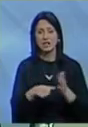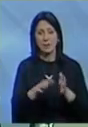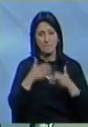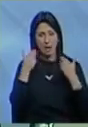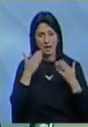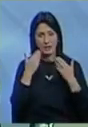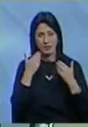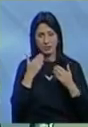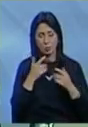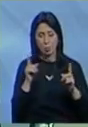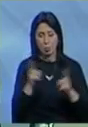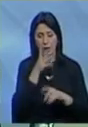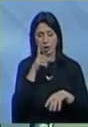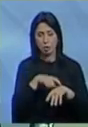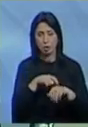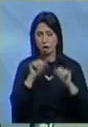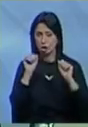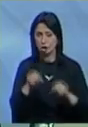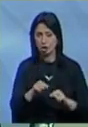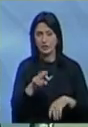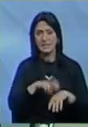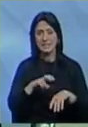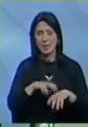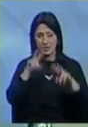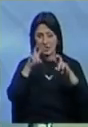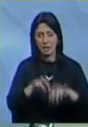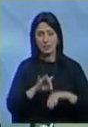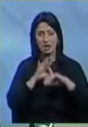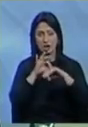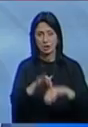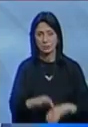საშუალებით მარტივად, უმოკლეს დროში შეგვიძლია სამედიცინო კვლევის ჩატარება.